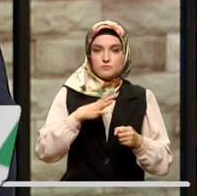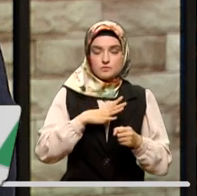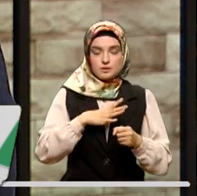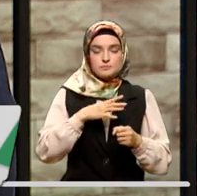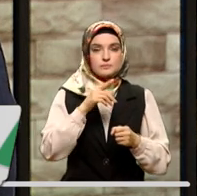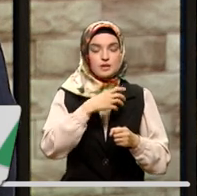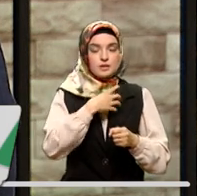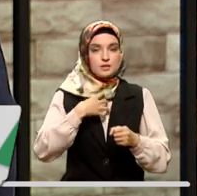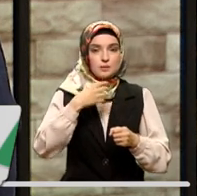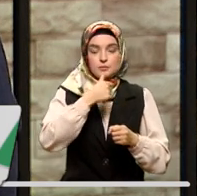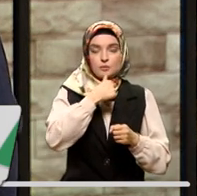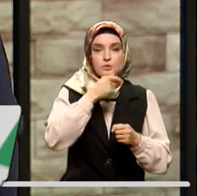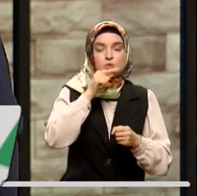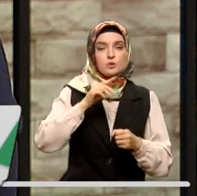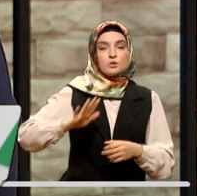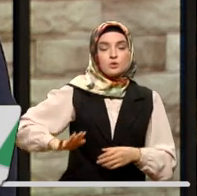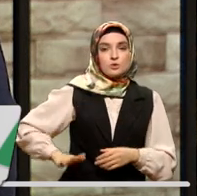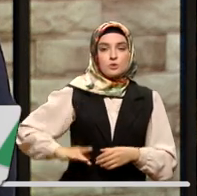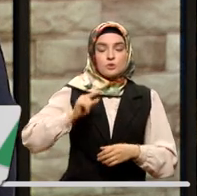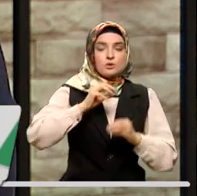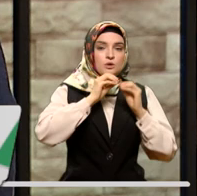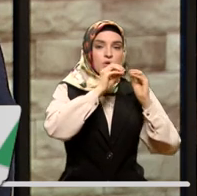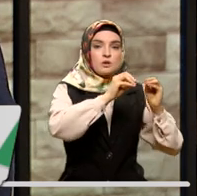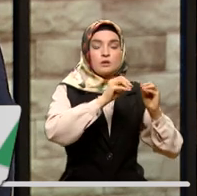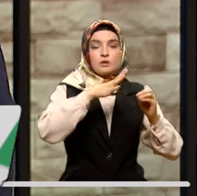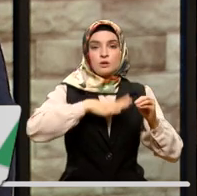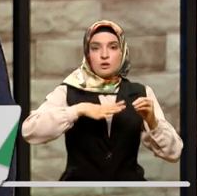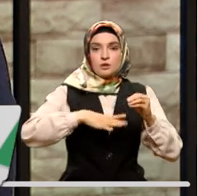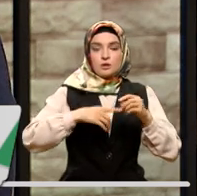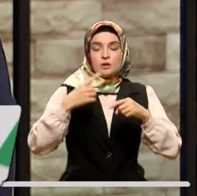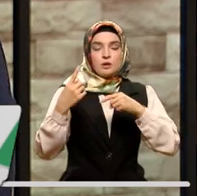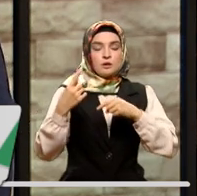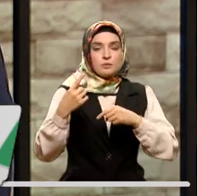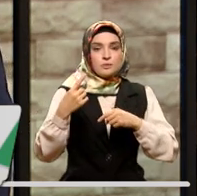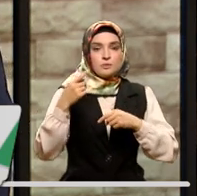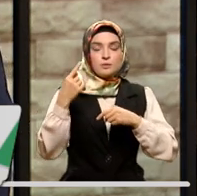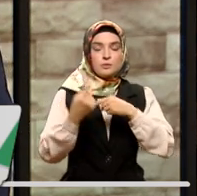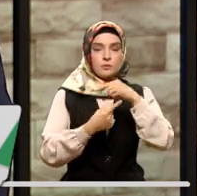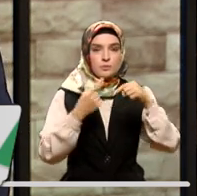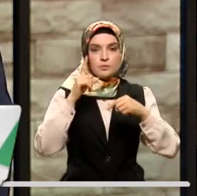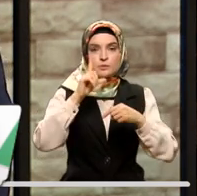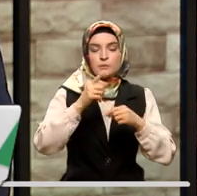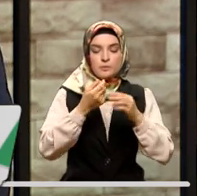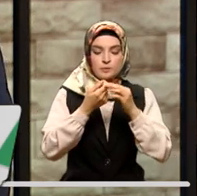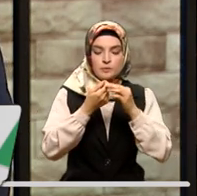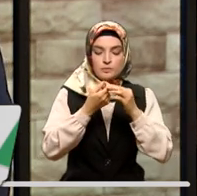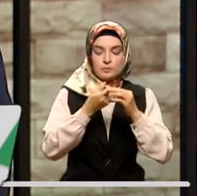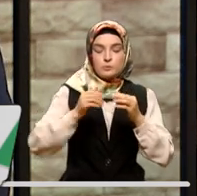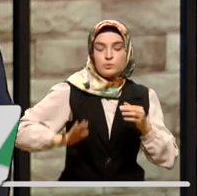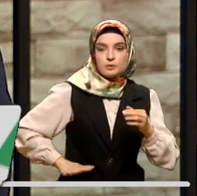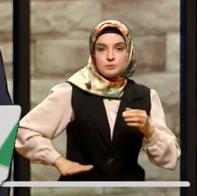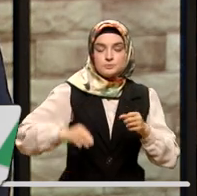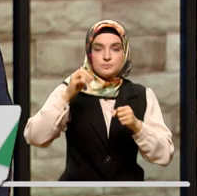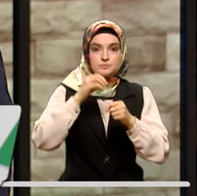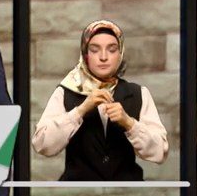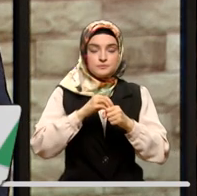babanın çocuğu oraya göndermeyi istemesi, araması lazım. Çocuklarımız için, çocuklarımızın